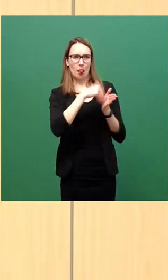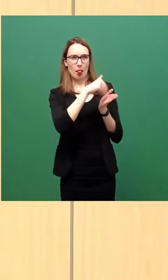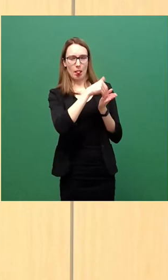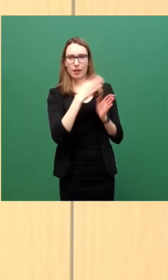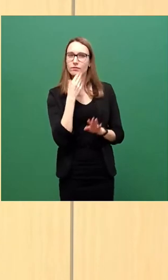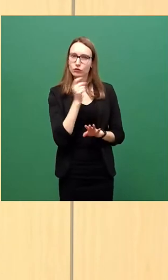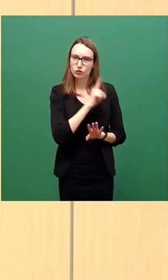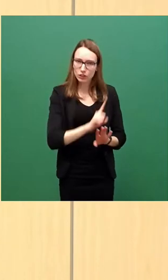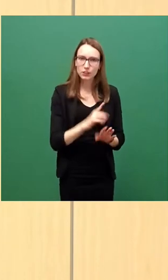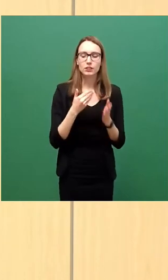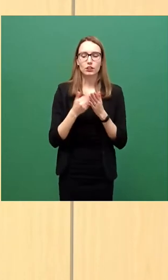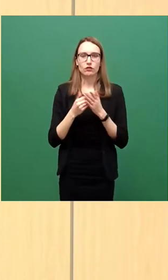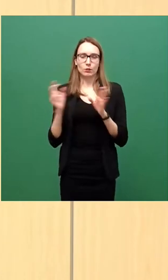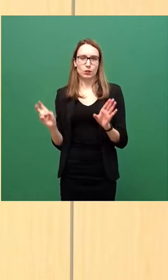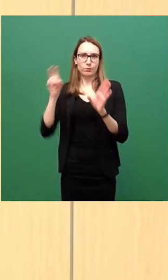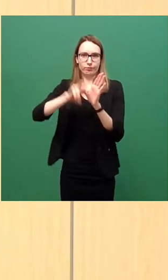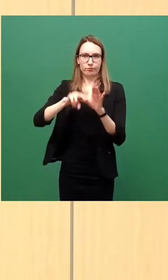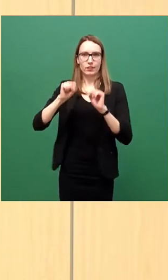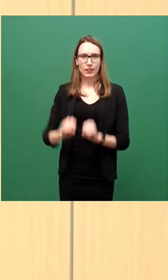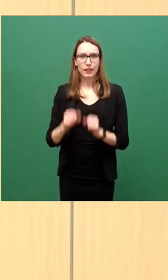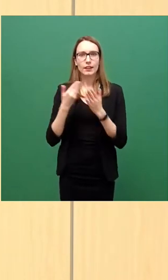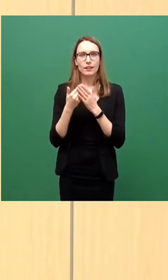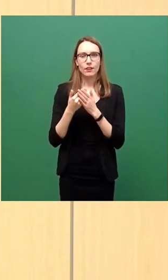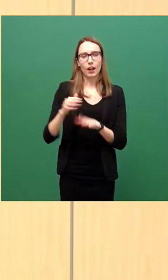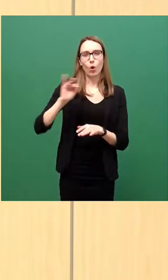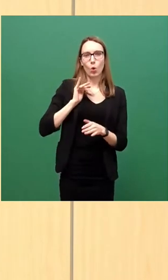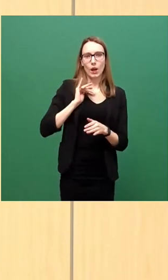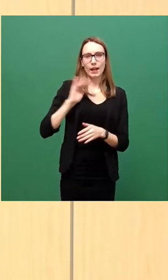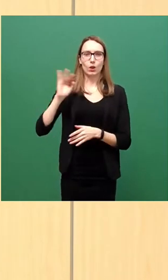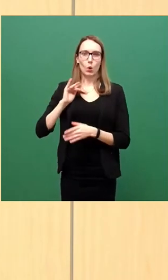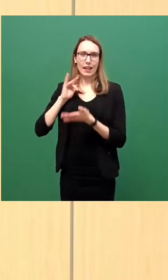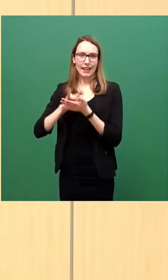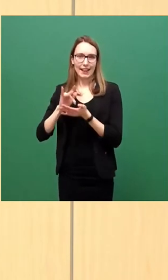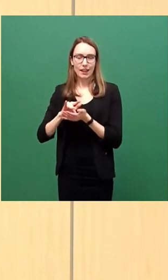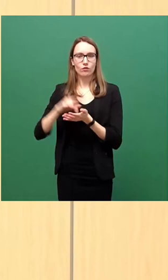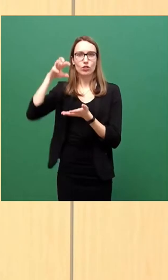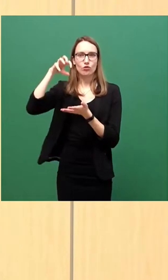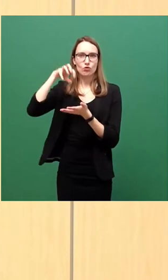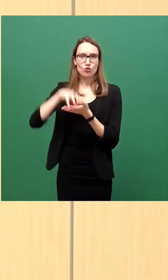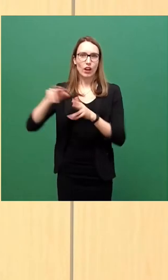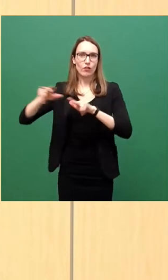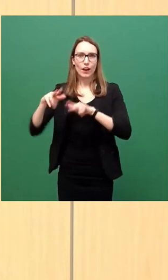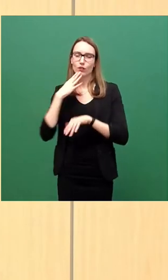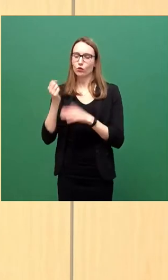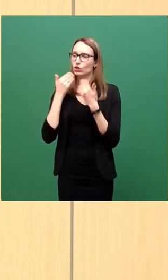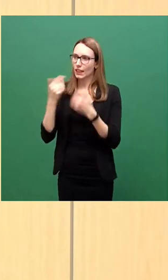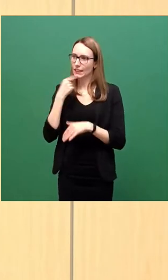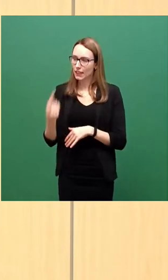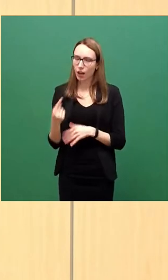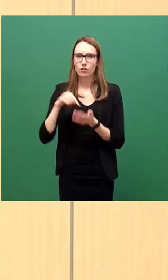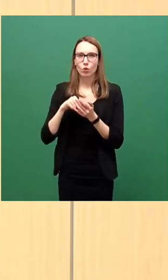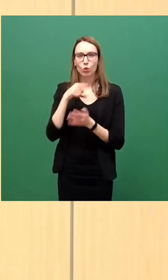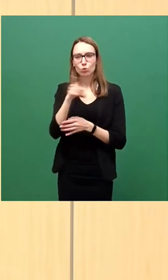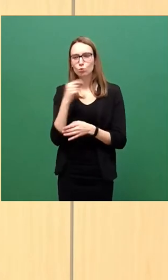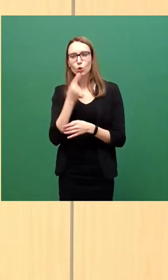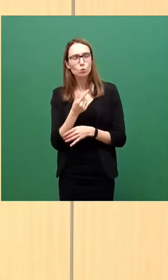möchte ich natürlich auch den Kolleginnen und Kollegen in der Stadtverwaltung danken und bei den DVB, die dann gesagt haben, ja, das können wir uns vorstellen, das können wir machen, wir ändern